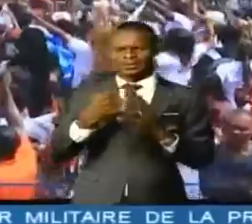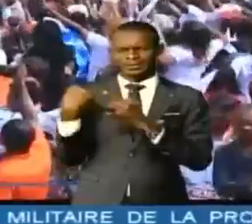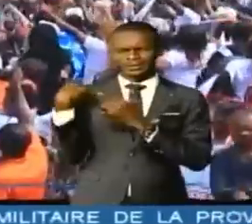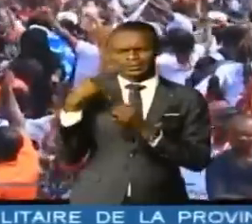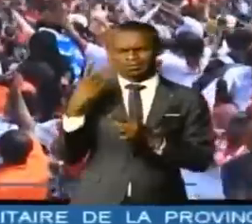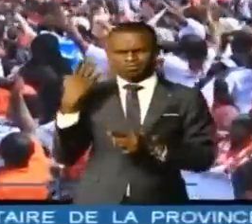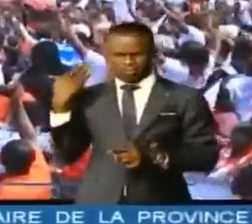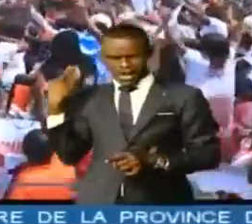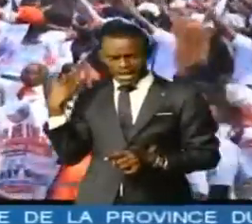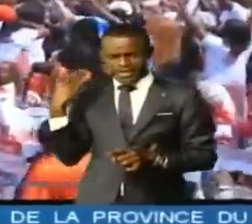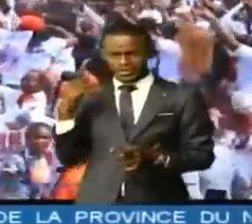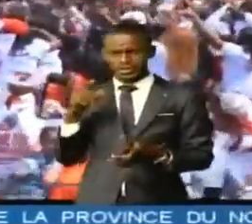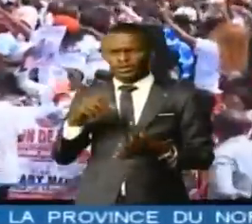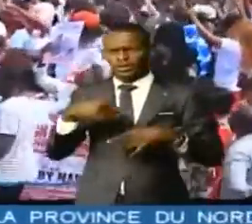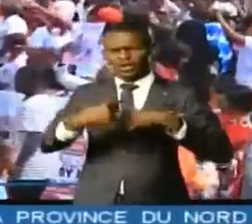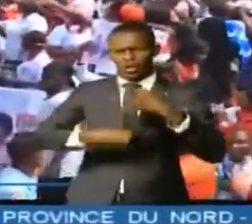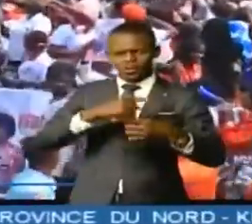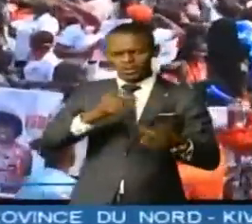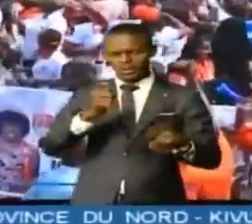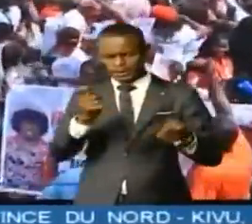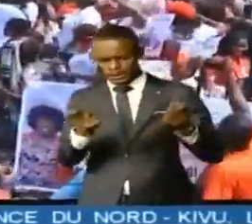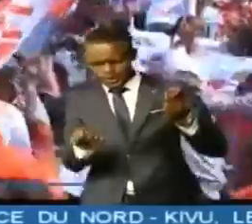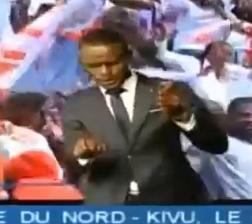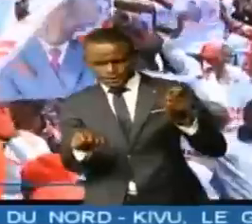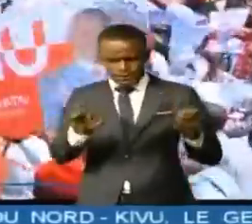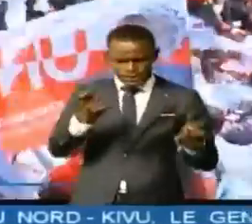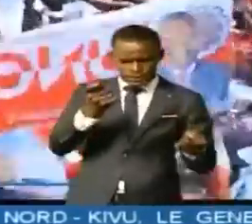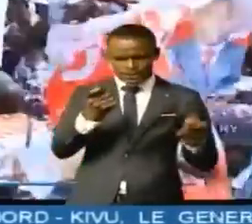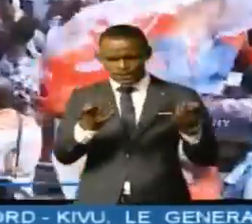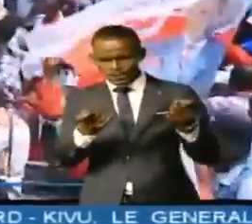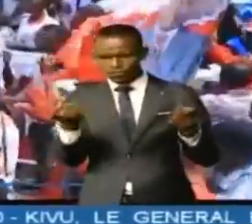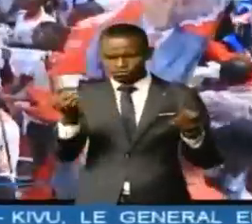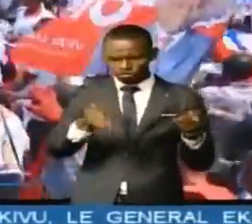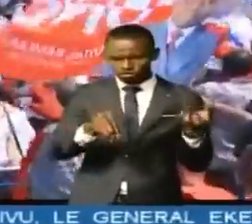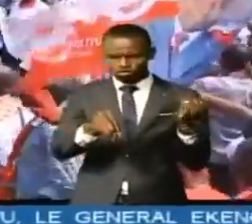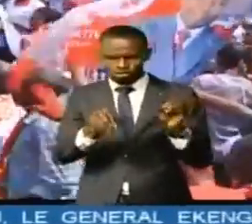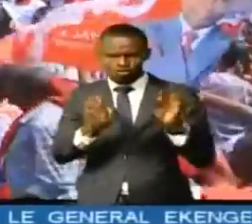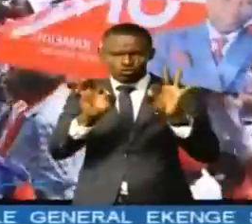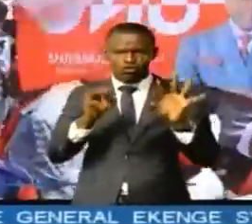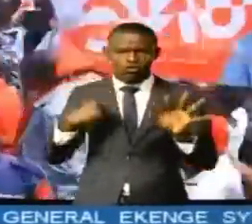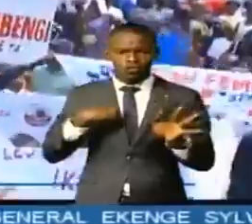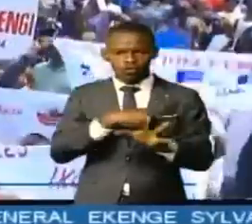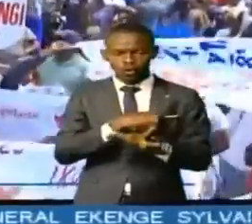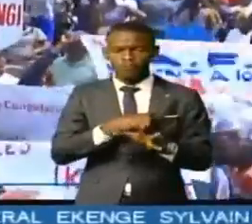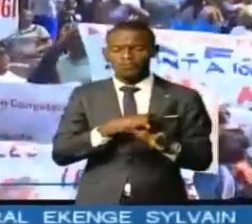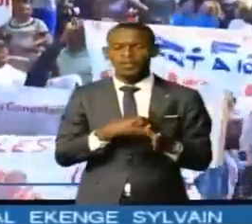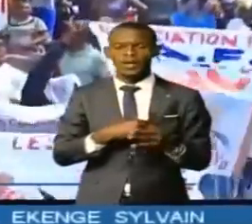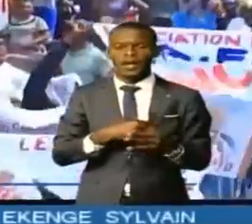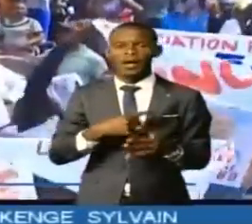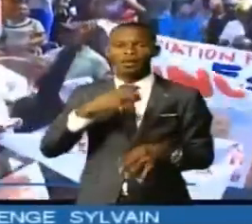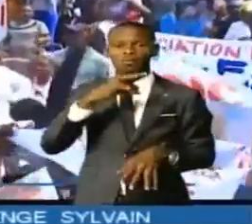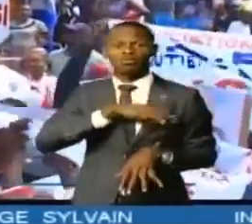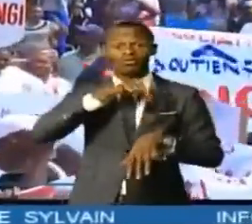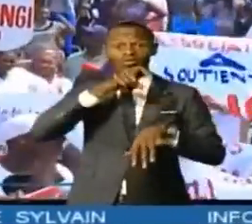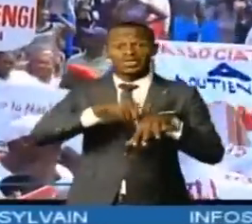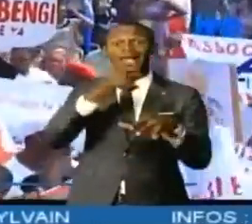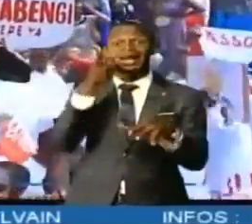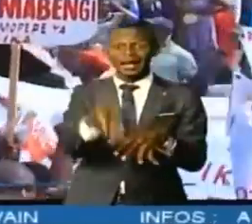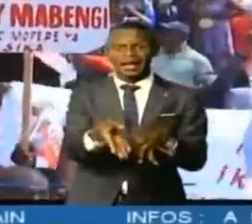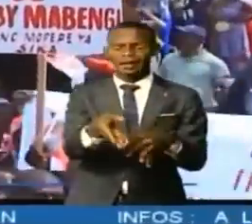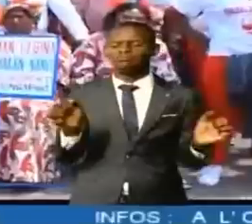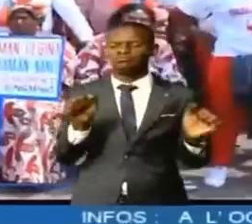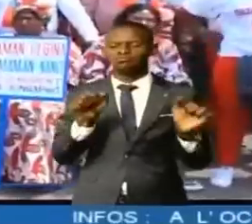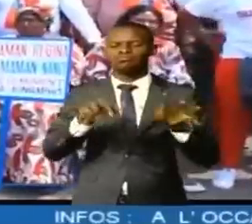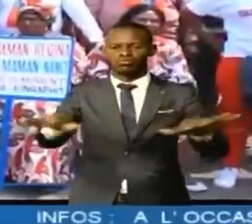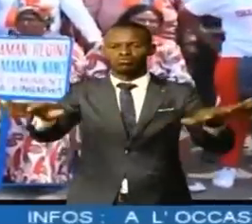des élections de 2023. C'est une itinérance qui a pris l'allure d'une matinée politique au regard de l'afflux de militants